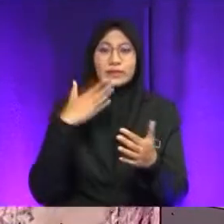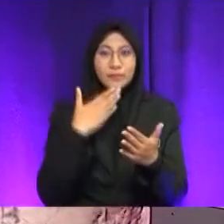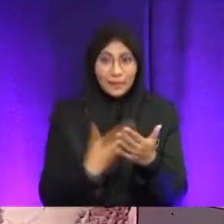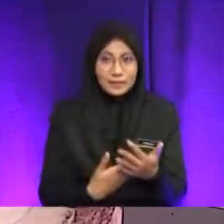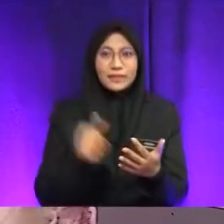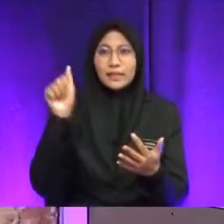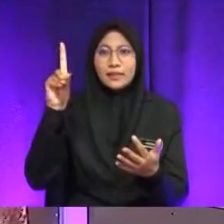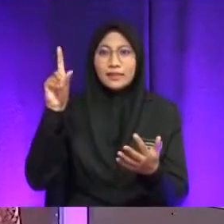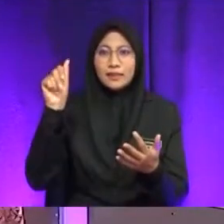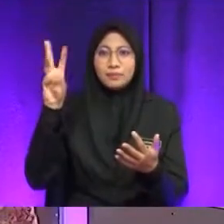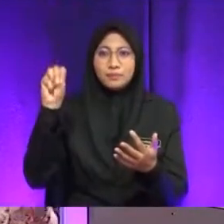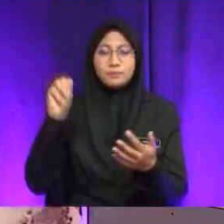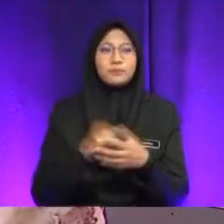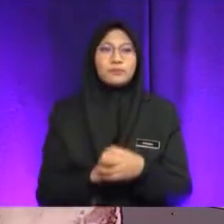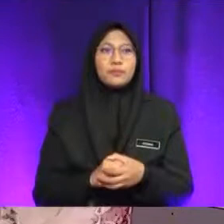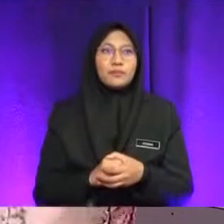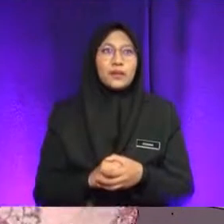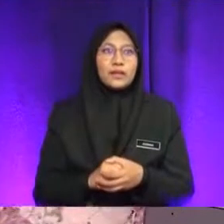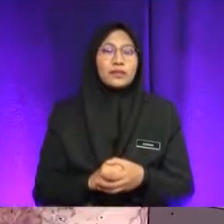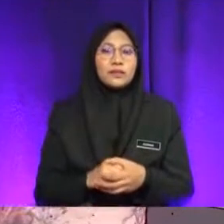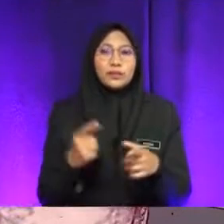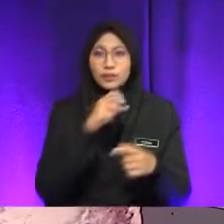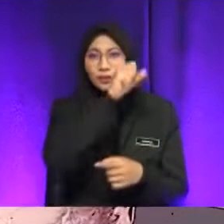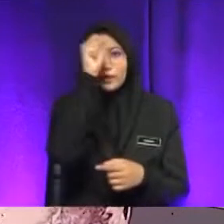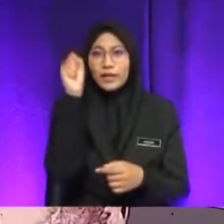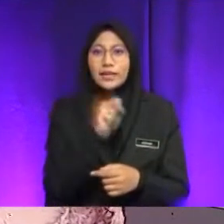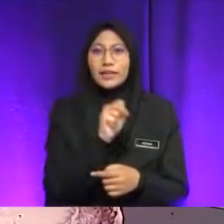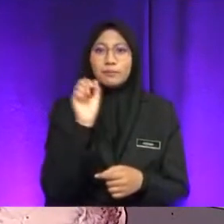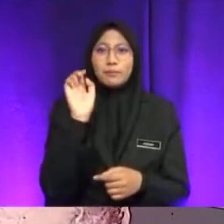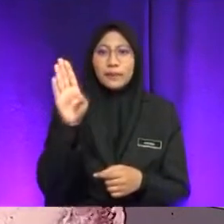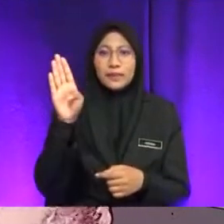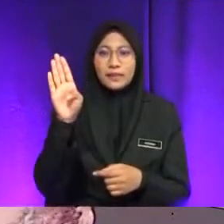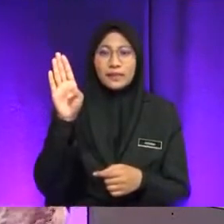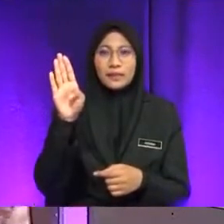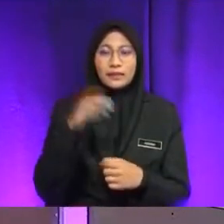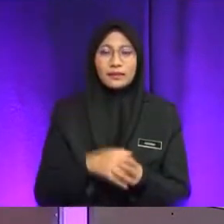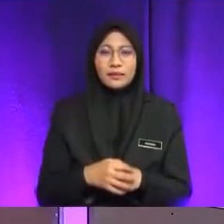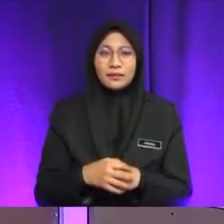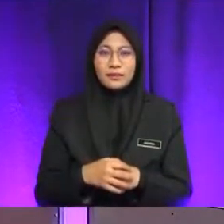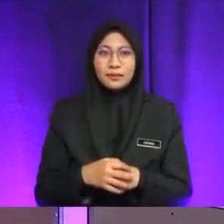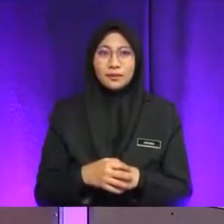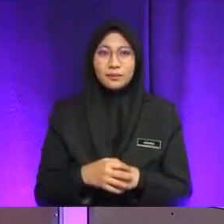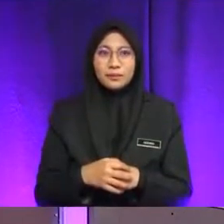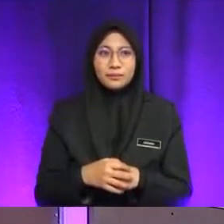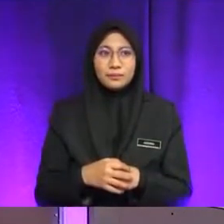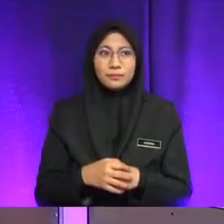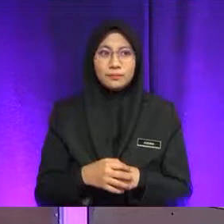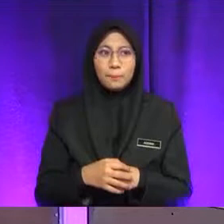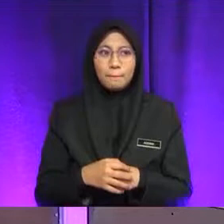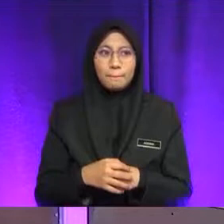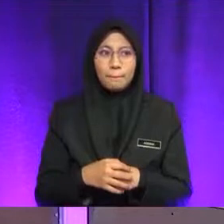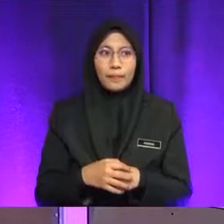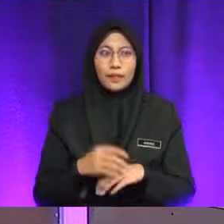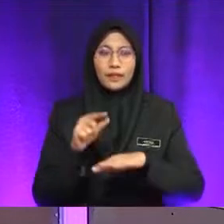selesai dituliskan dengan soal Andi casual and by ah soalnya Andini kita perlu menggunakan